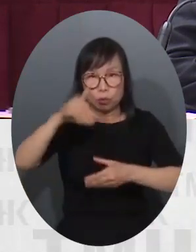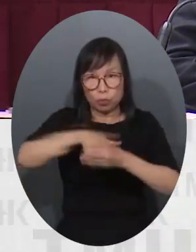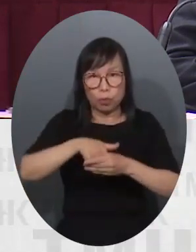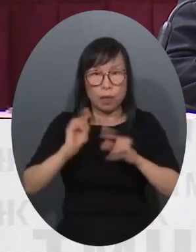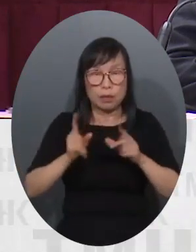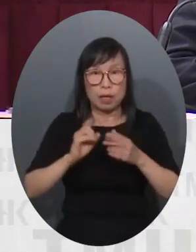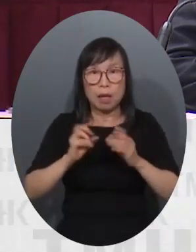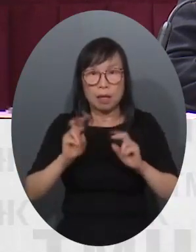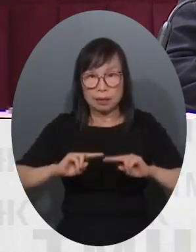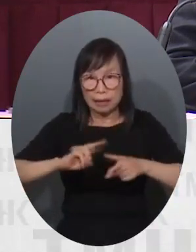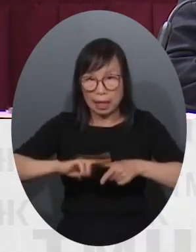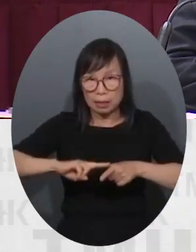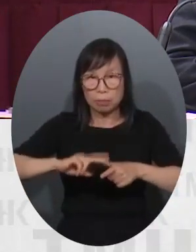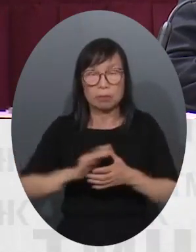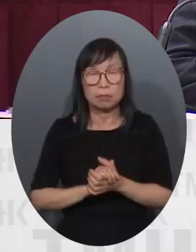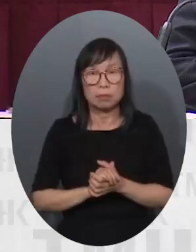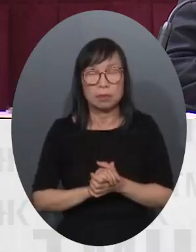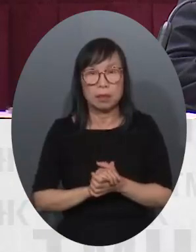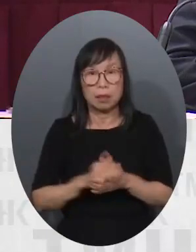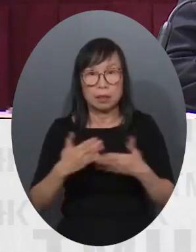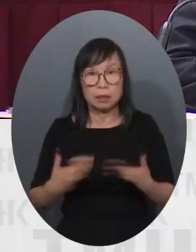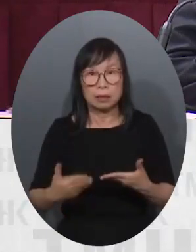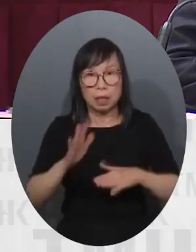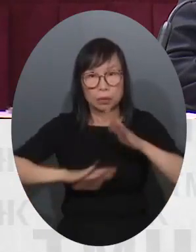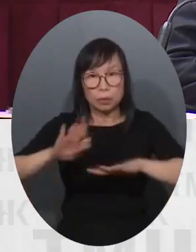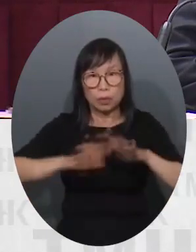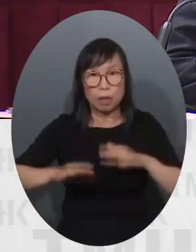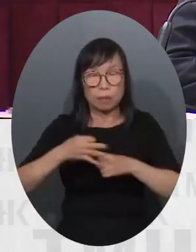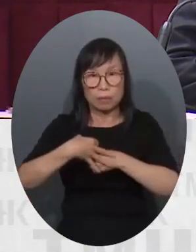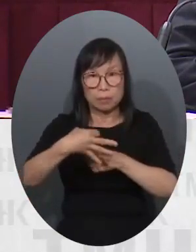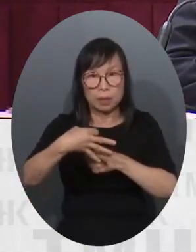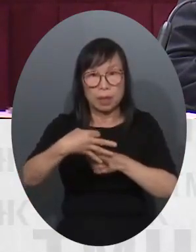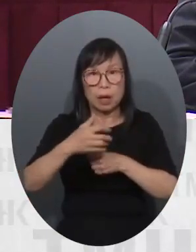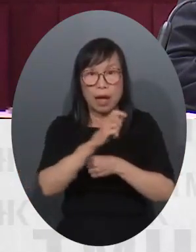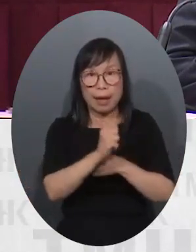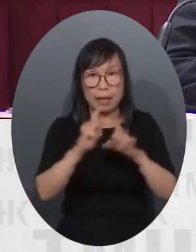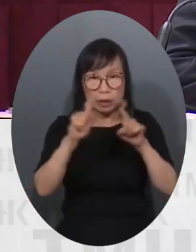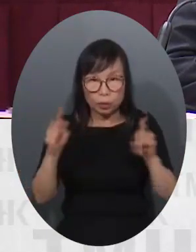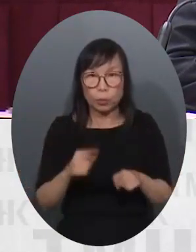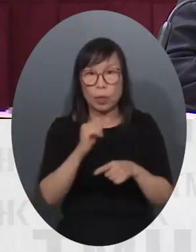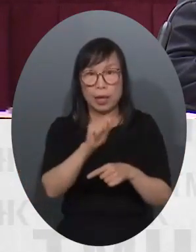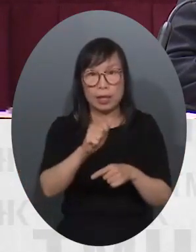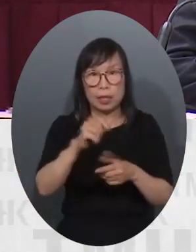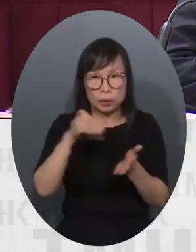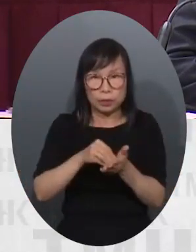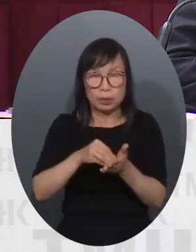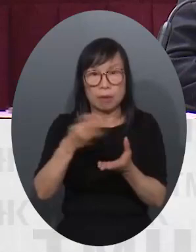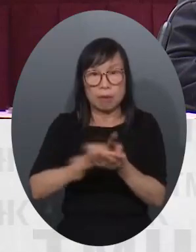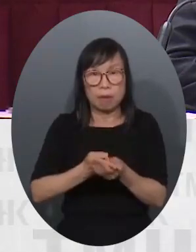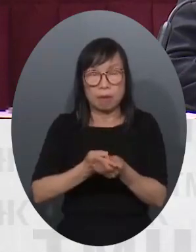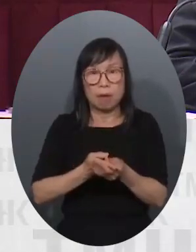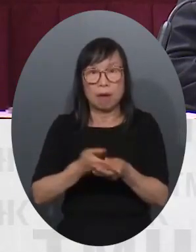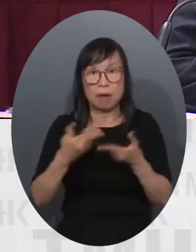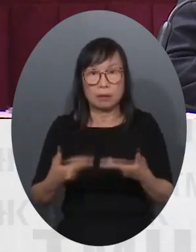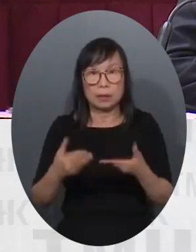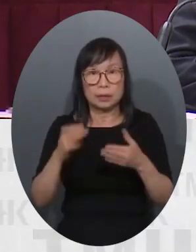選。我現在進行處理第3A(a)號決議案。我正